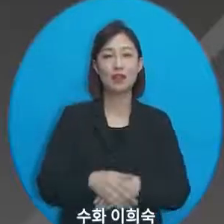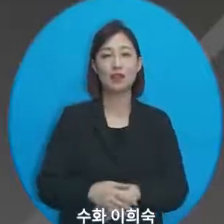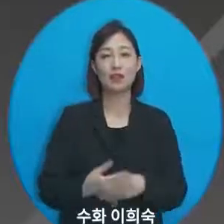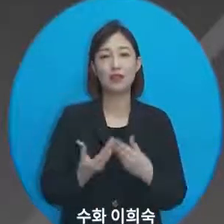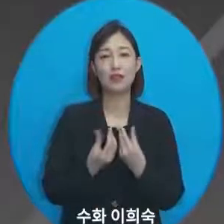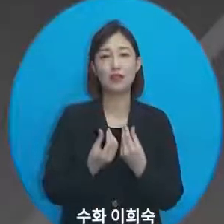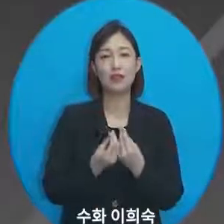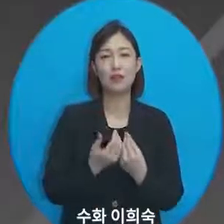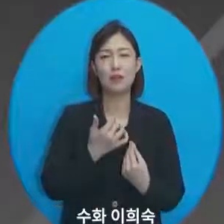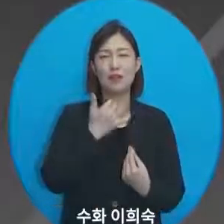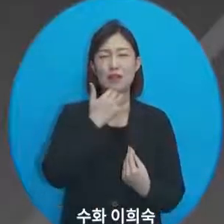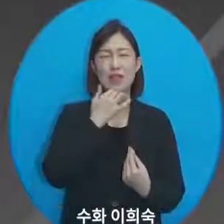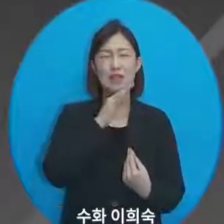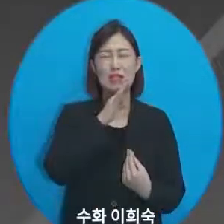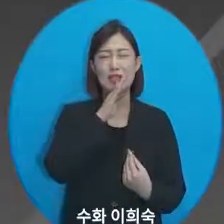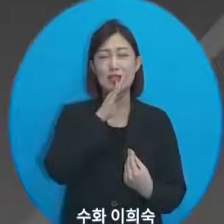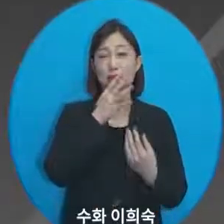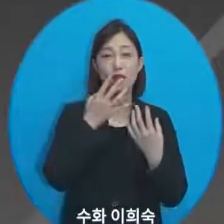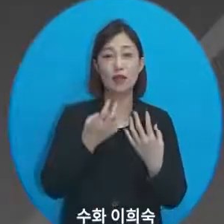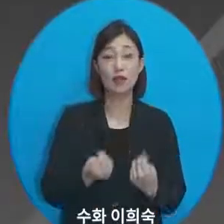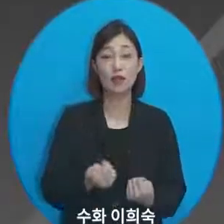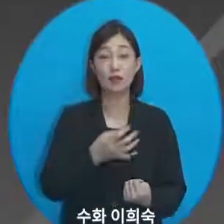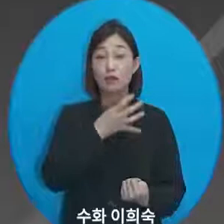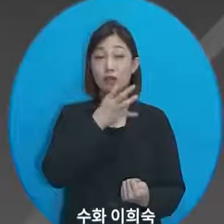많은 초고령인